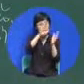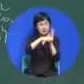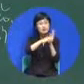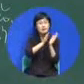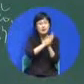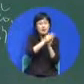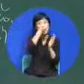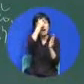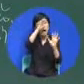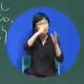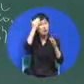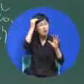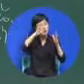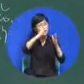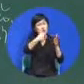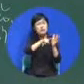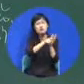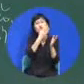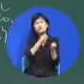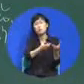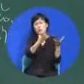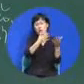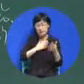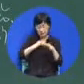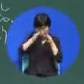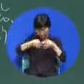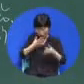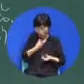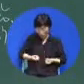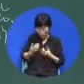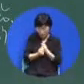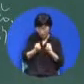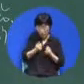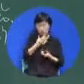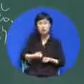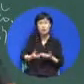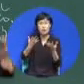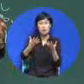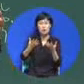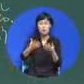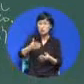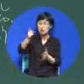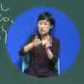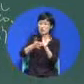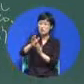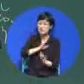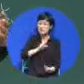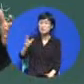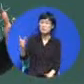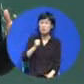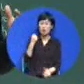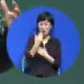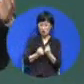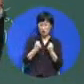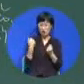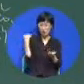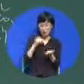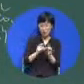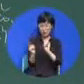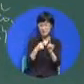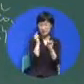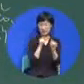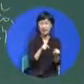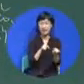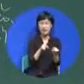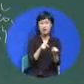also, during your scheduled prayer, pray for the nation. Pray for your health. 주 예수 이름으로 모든 건강 회복될지어다.